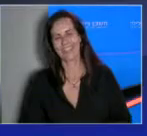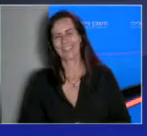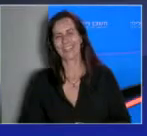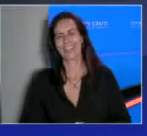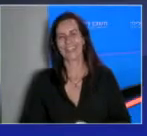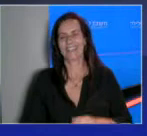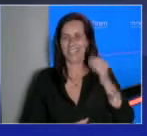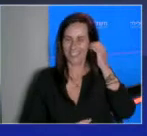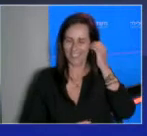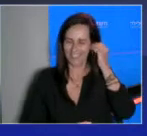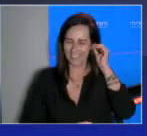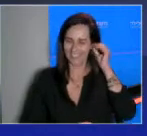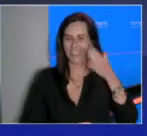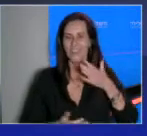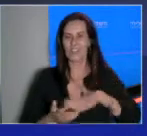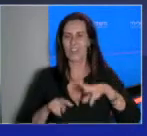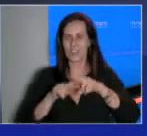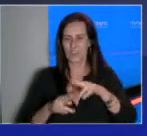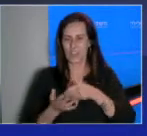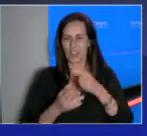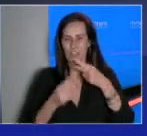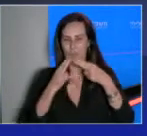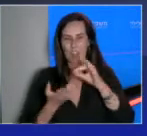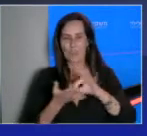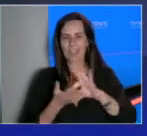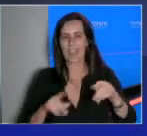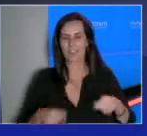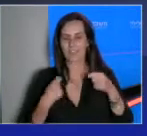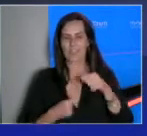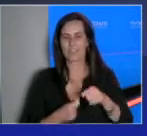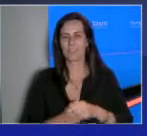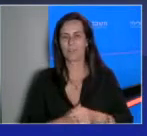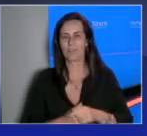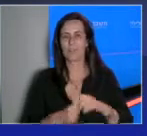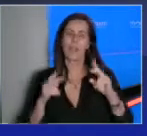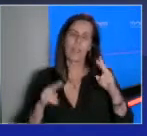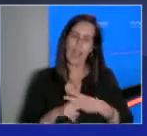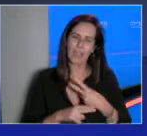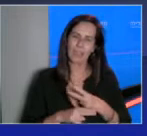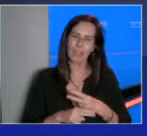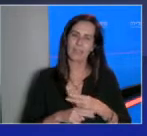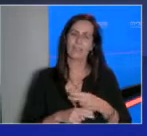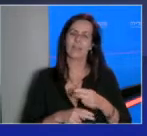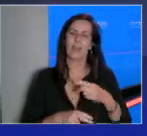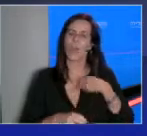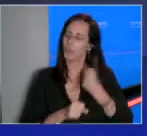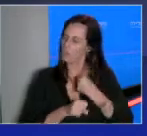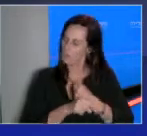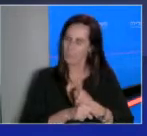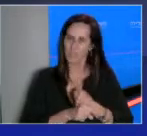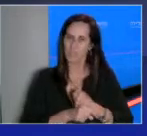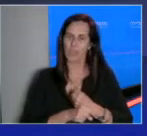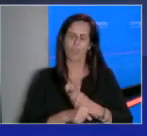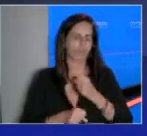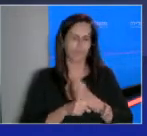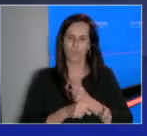אל תלך, כי אני רוצה שתמשיך לשבת פה, אני רוצה להקריא לך את התגובה של משרד החינוך, כי זה יהיה גדול. כרגיל, צוות משכן לילה עושה עבודה, שירל